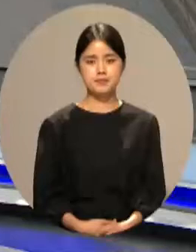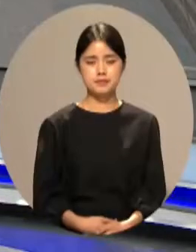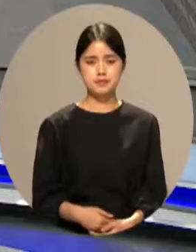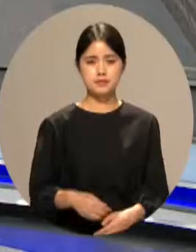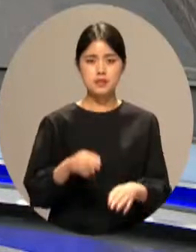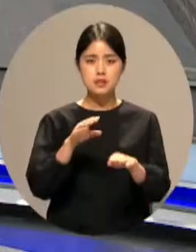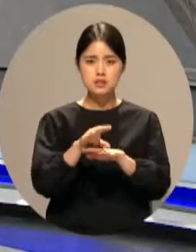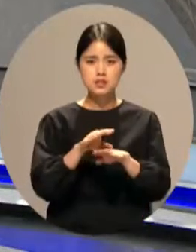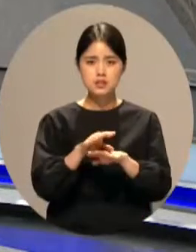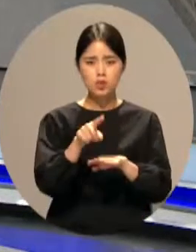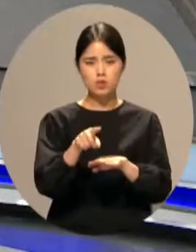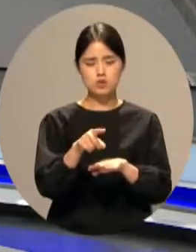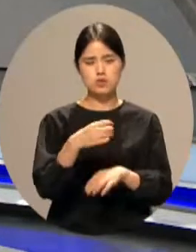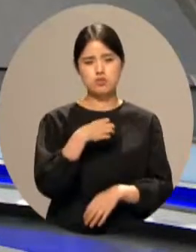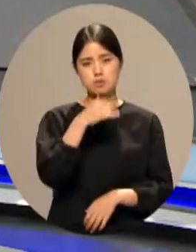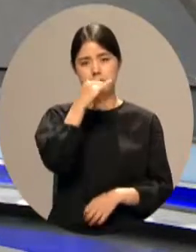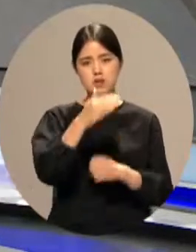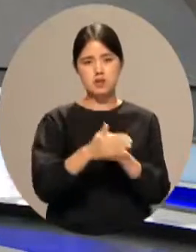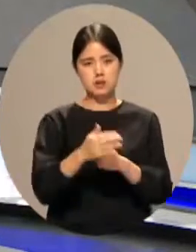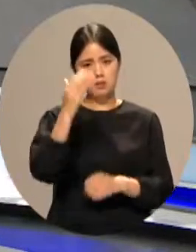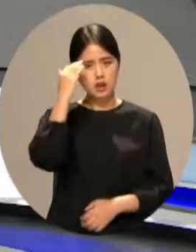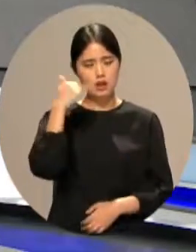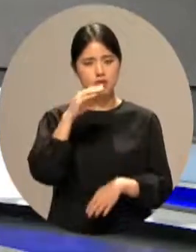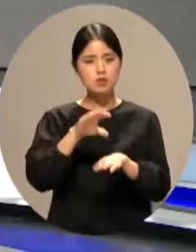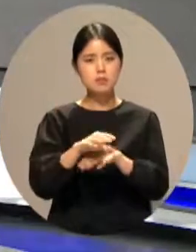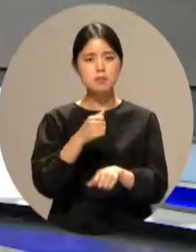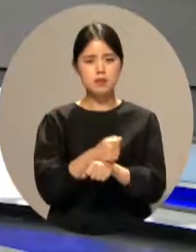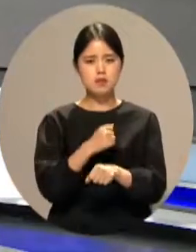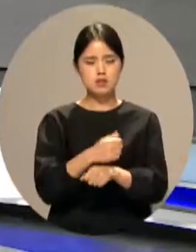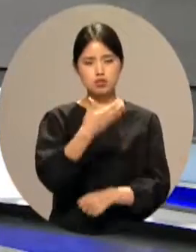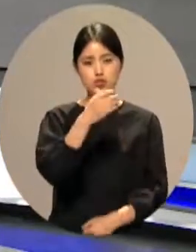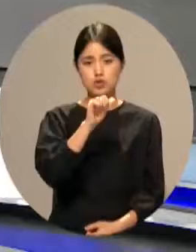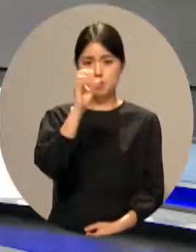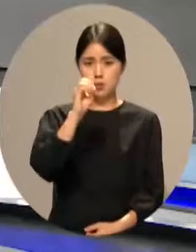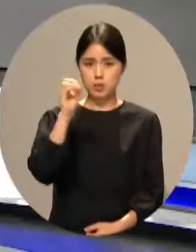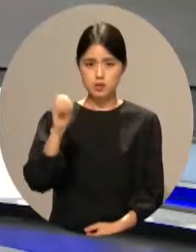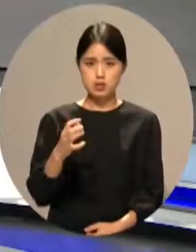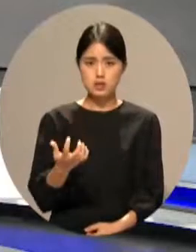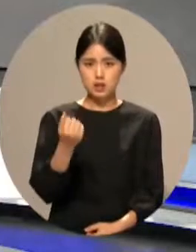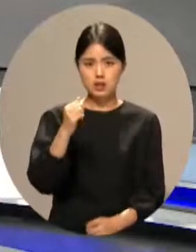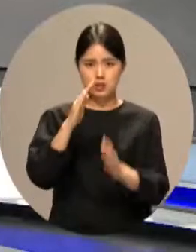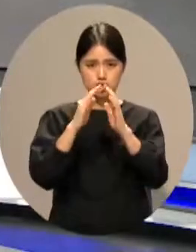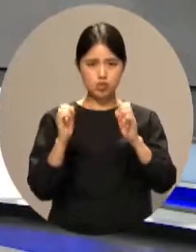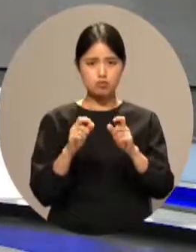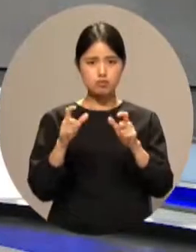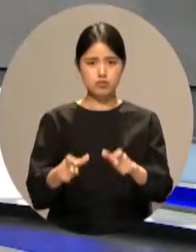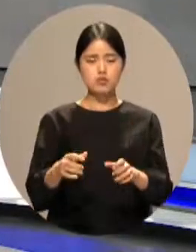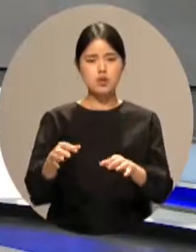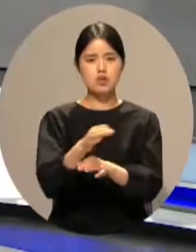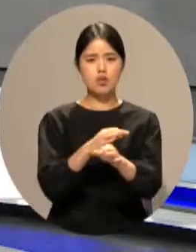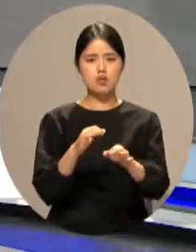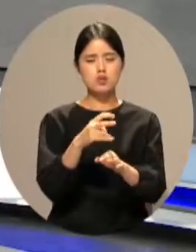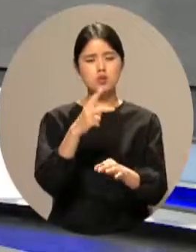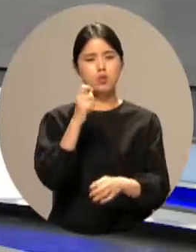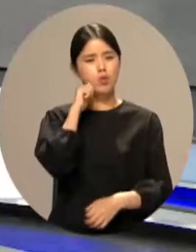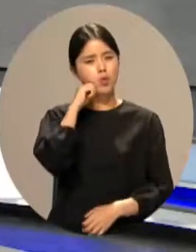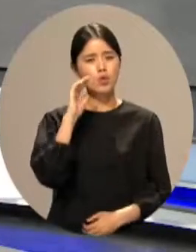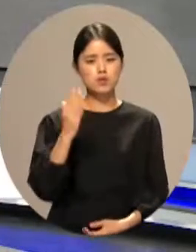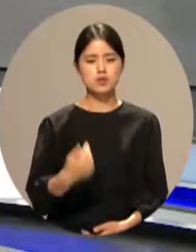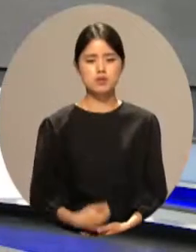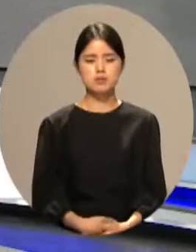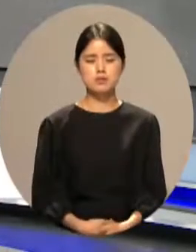상용차 업계의 위기가 이어지면서 국내 상용차 생산의 95%를 차지하는 전북 경제의 한숨도 깊어가고